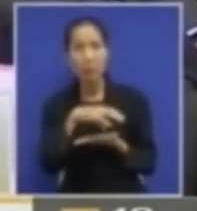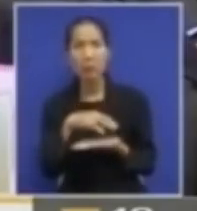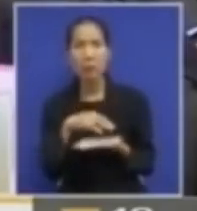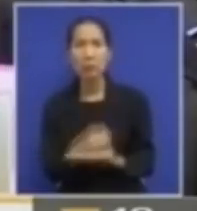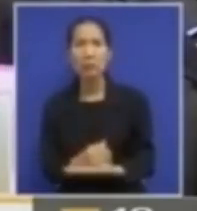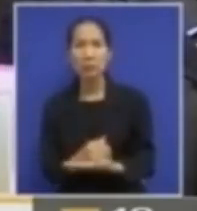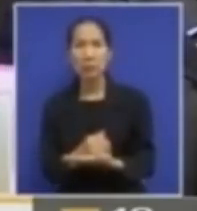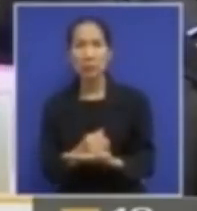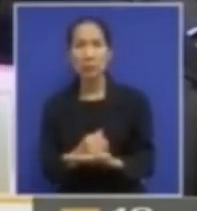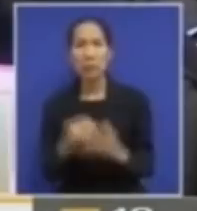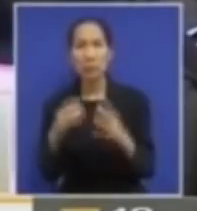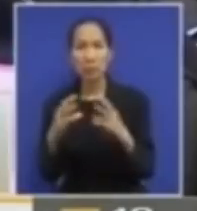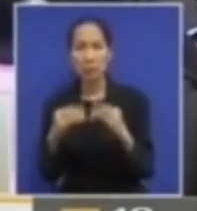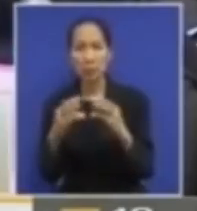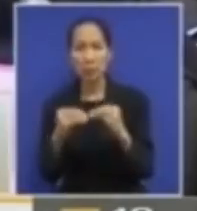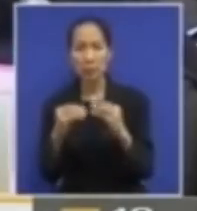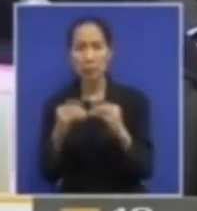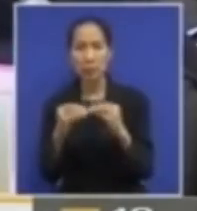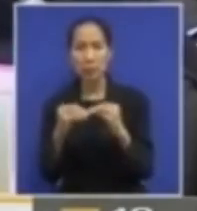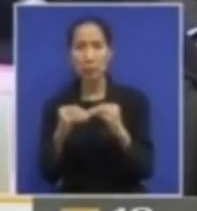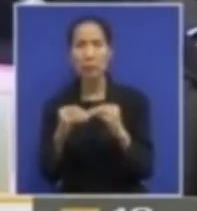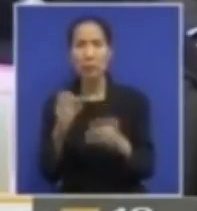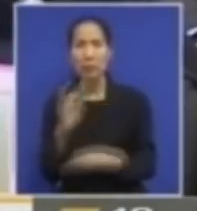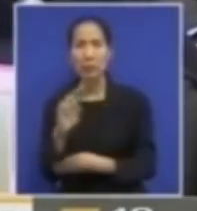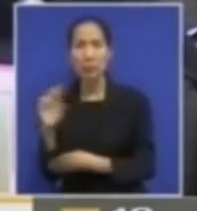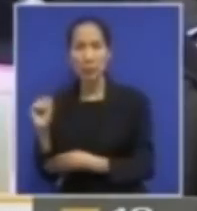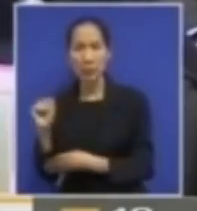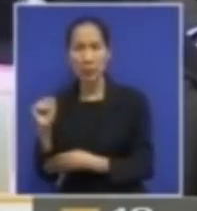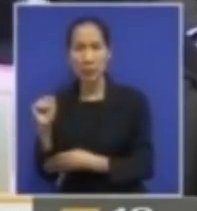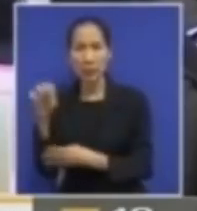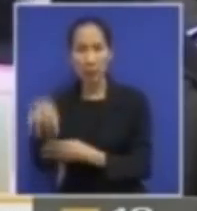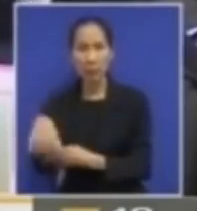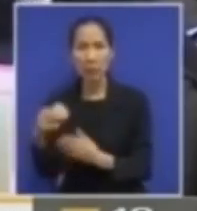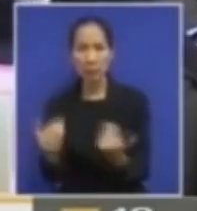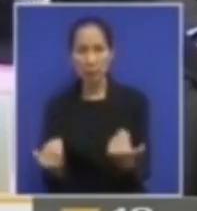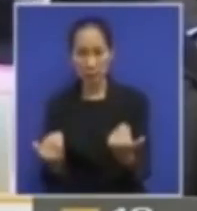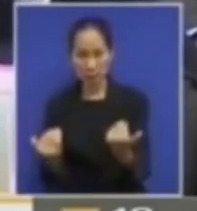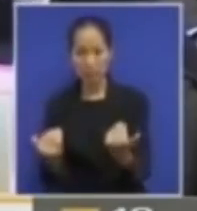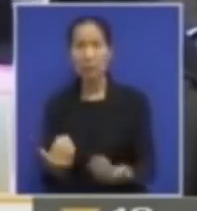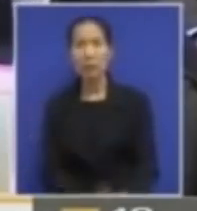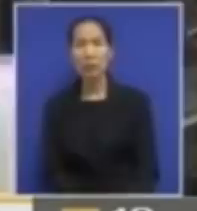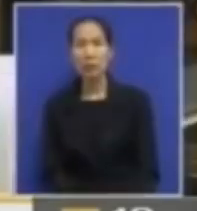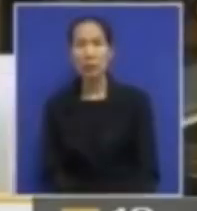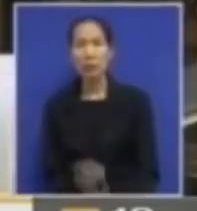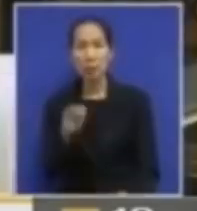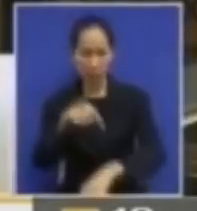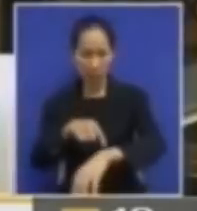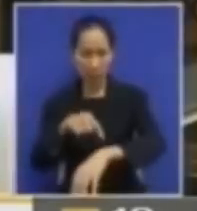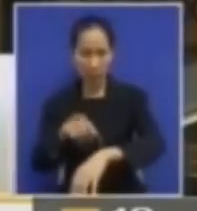การประชุมสภาผู้แทนราษฎรก็ดีการประชุมรัฐสภาในครั้งนี้ก็ดี สมาชิกได้ควบคุมเวลาด้วยนะ